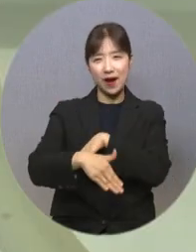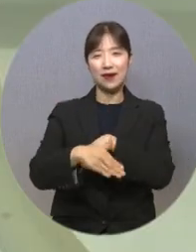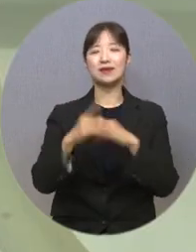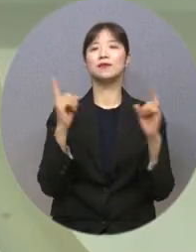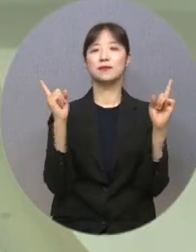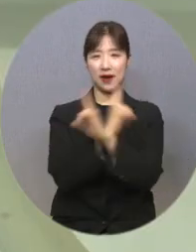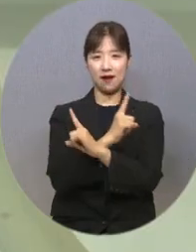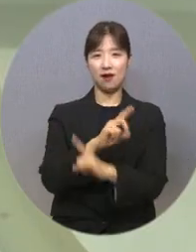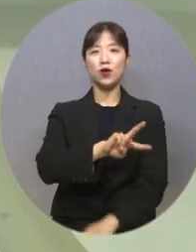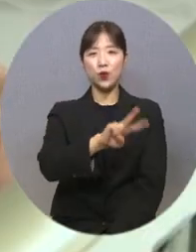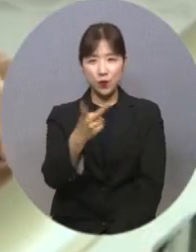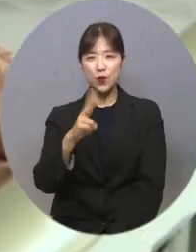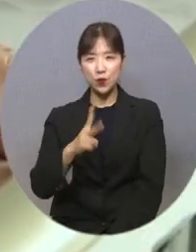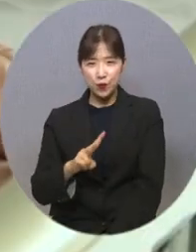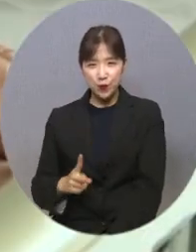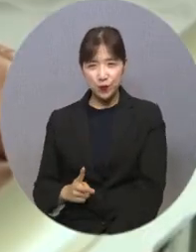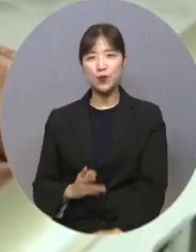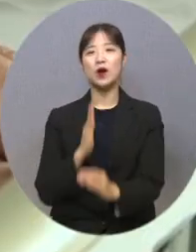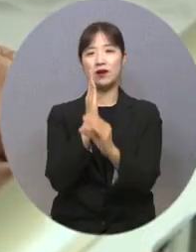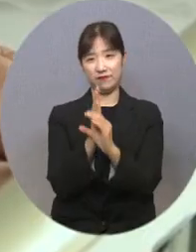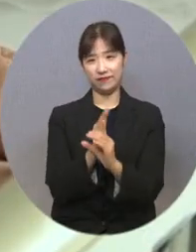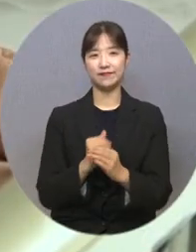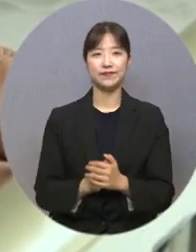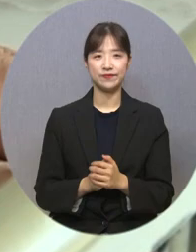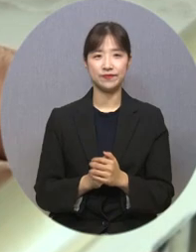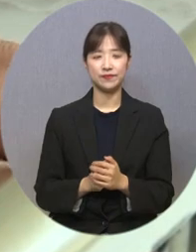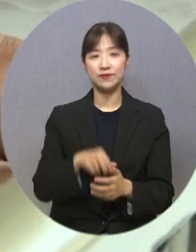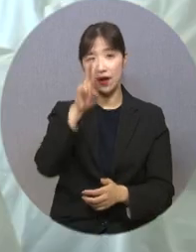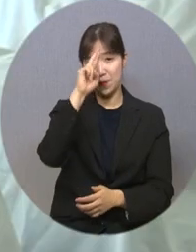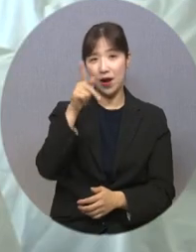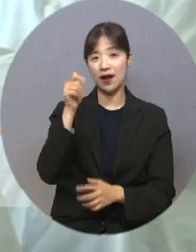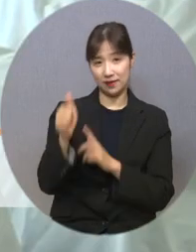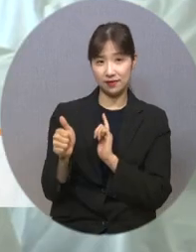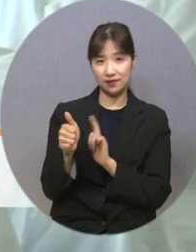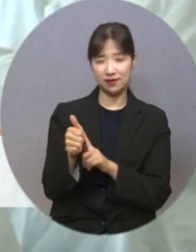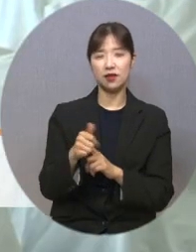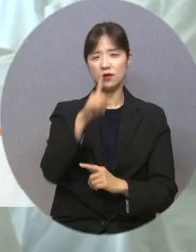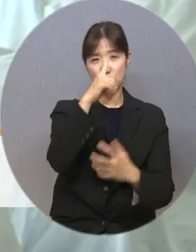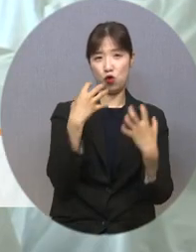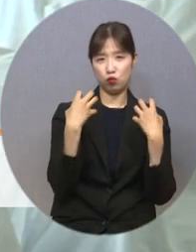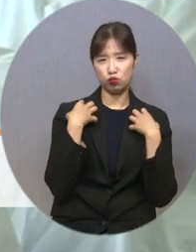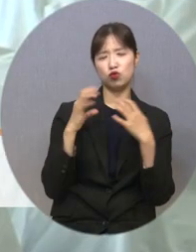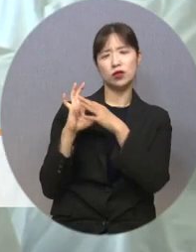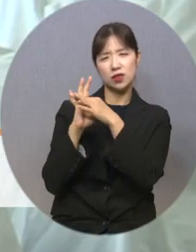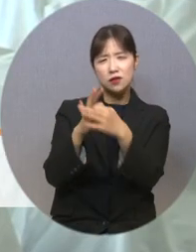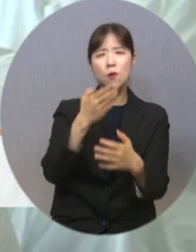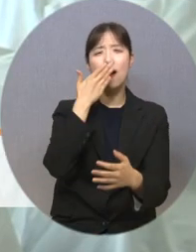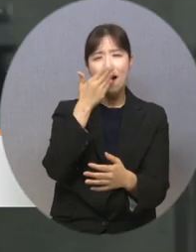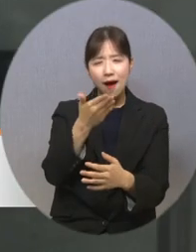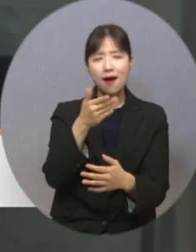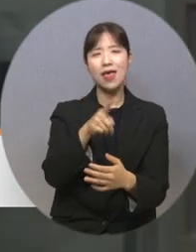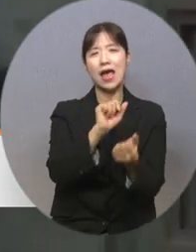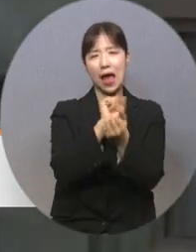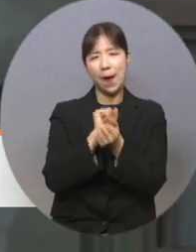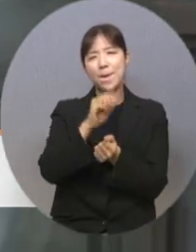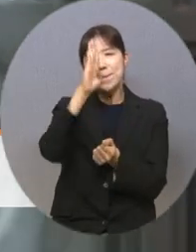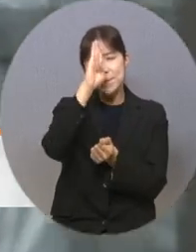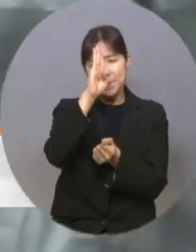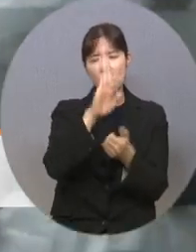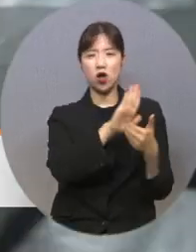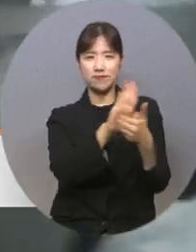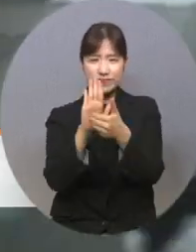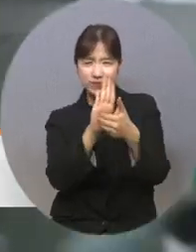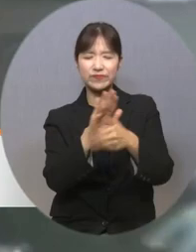차근차근 추진해가고 있다고 언급했습니다. 박 총괄반장은 정부는 지속가능한 감염병 대응체계 확립을